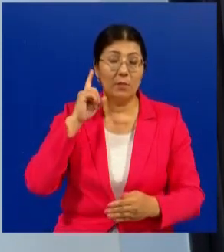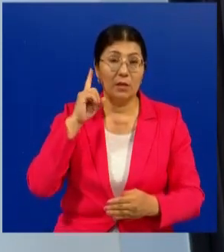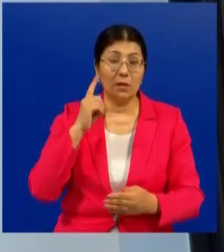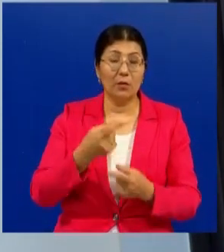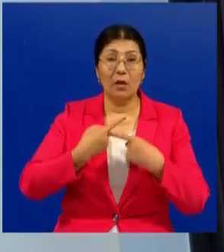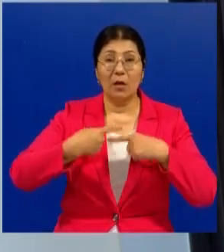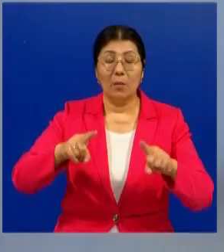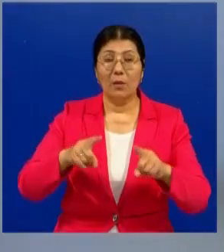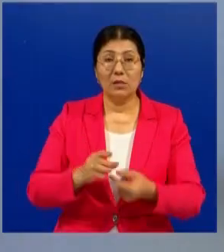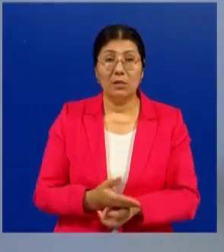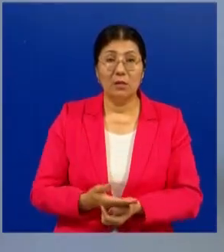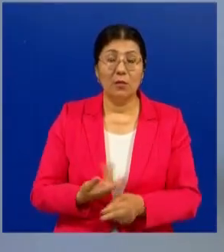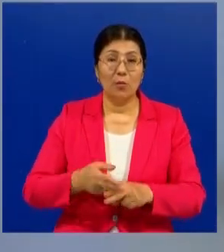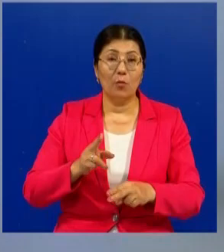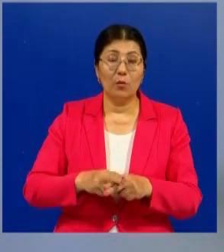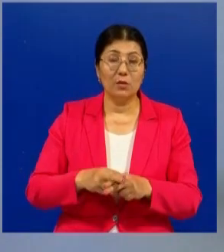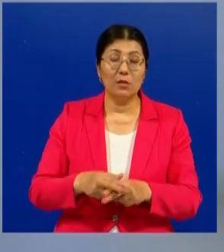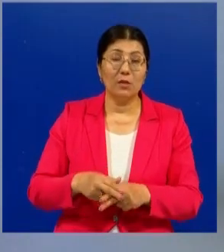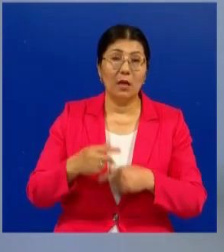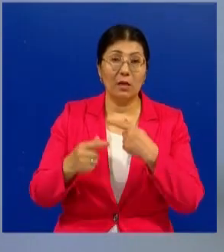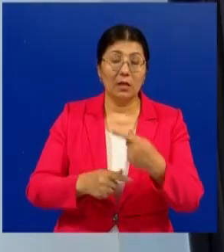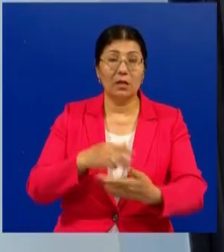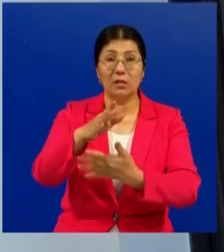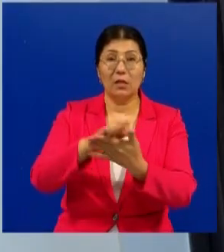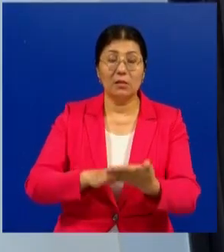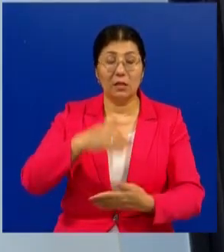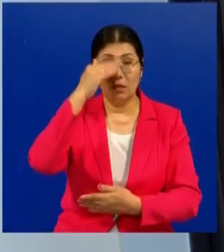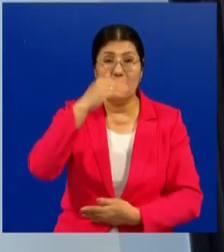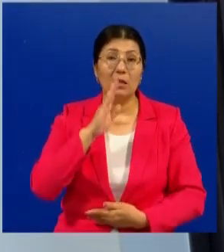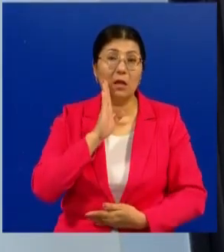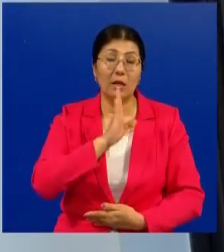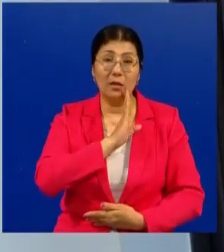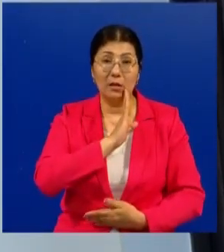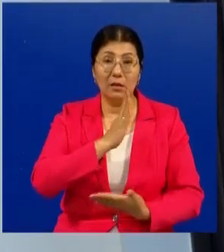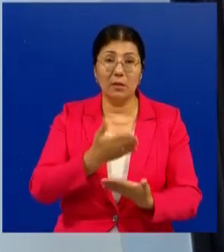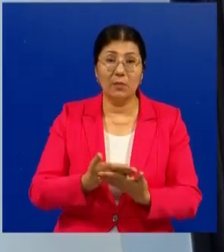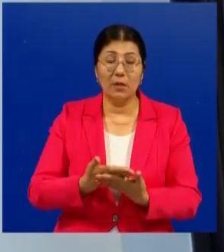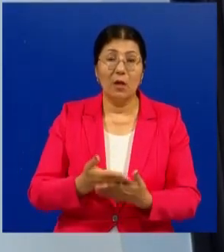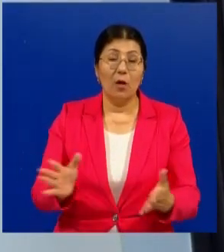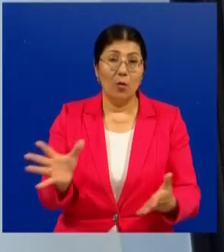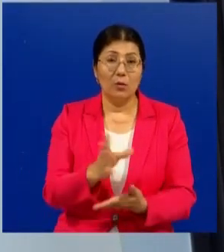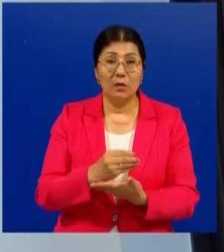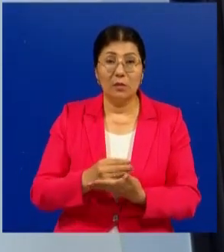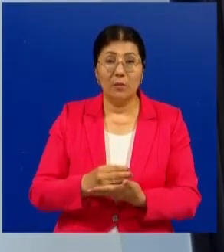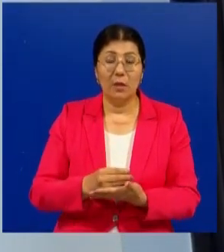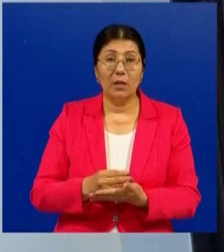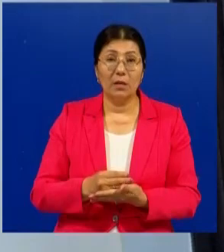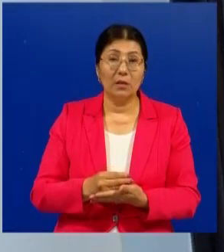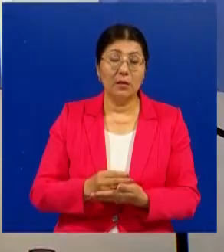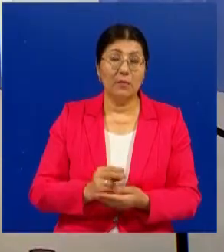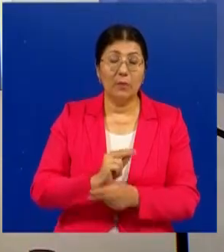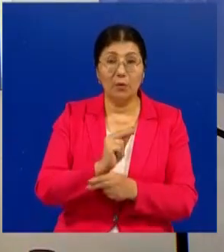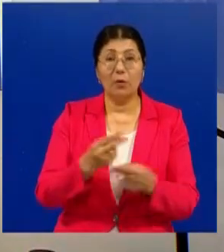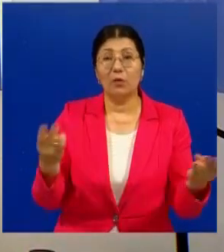мүлде болмайтын шаруа. Осы шаруаларды әрі қарай жалғастыратын, ата-аналар тарапынан ұсыныстар болатын болса, солардың барлығы ортаға салынатын болады